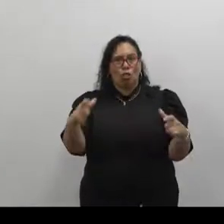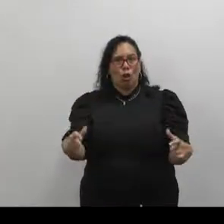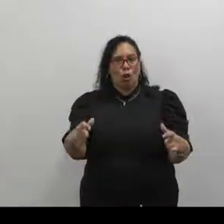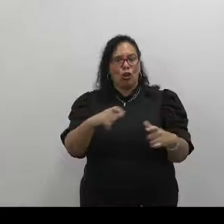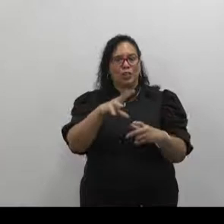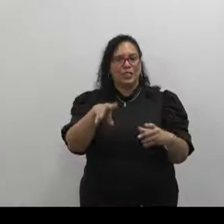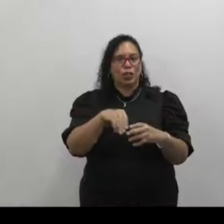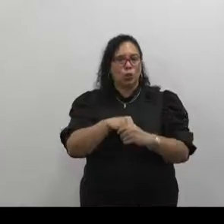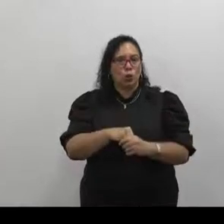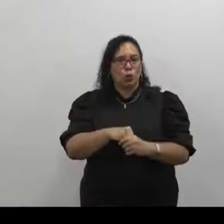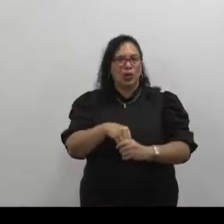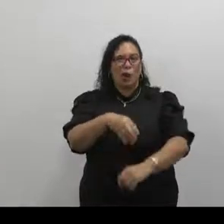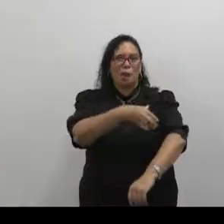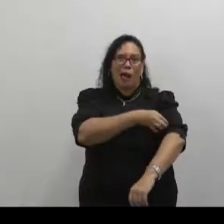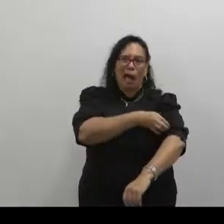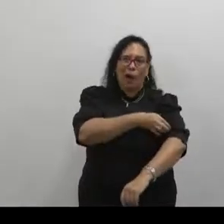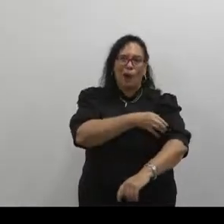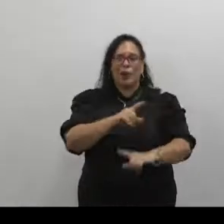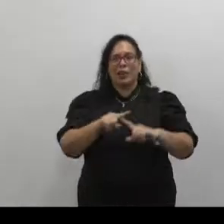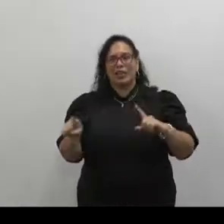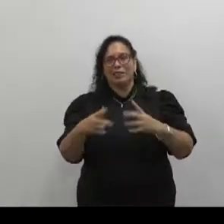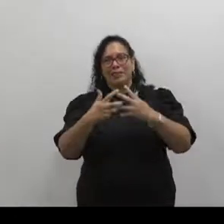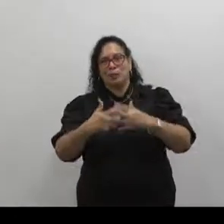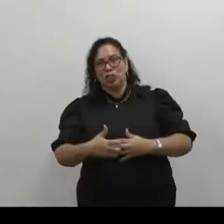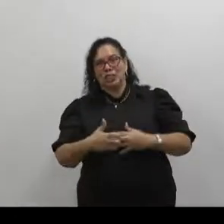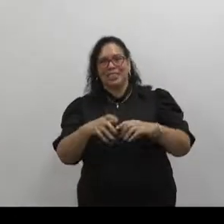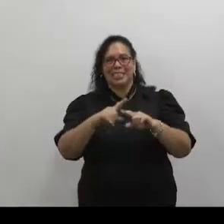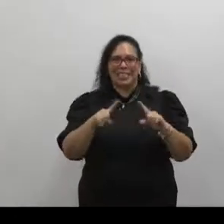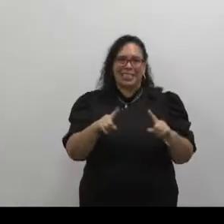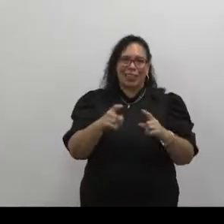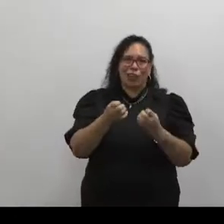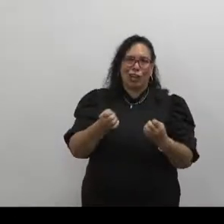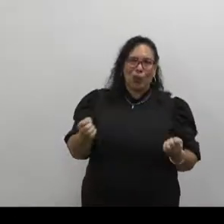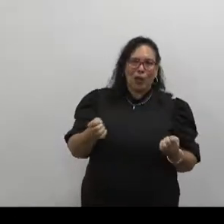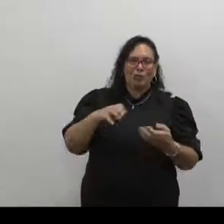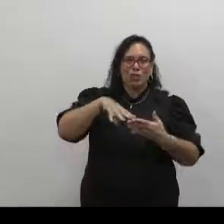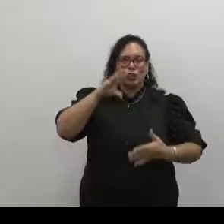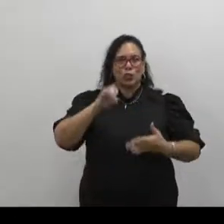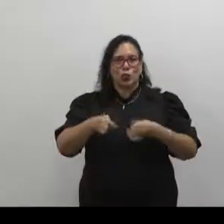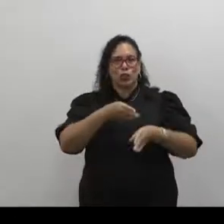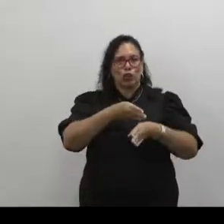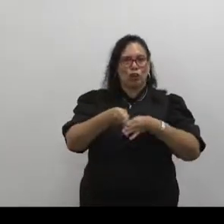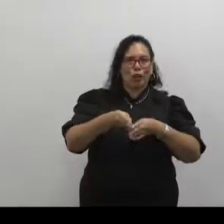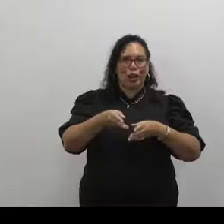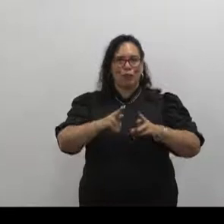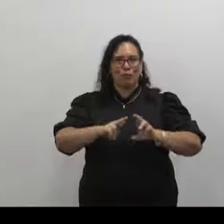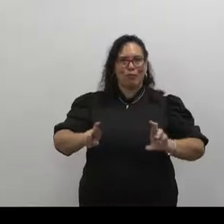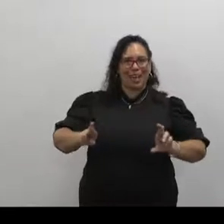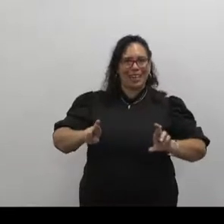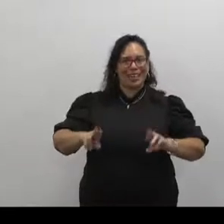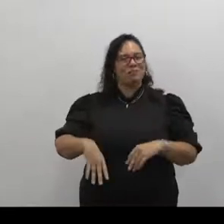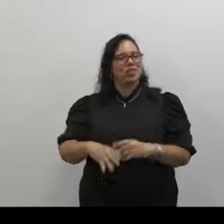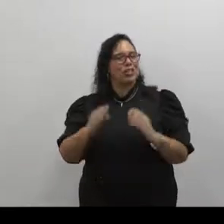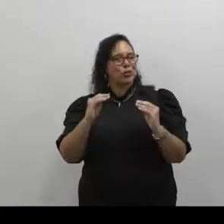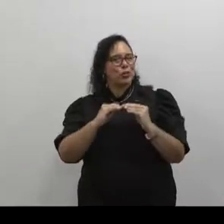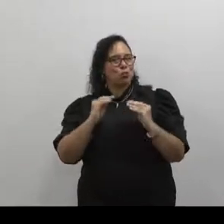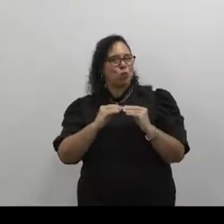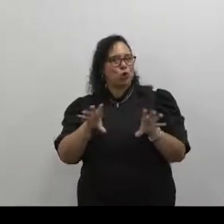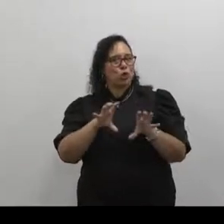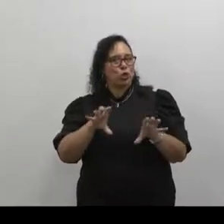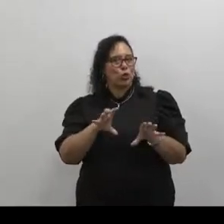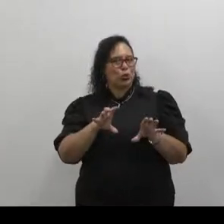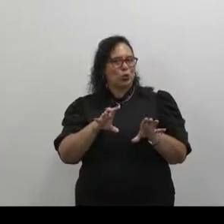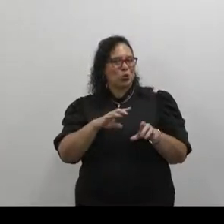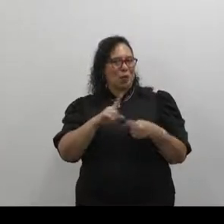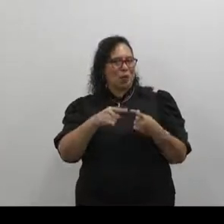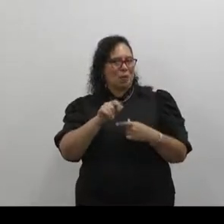ชีวกรรมนั่นนะปิปรูไอ้กลายนั้นวิมีนประตูสำหรับมาซินเอาสหัสปลาโดยใช้กลาย